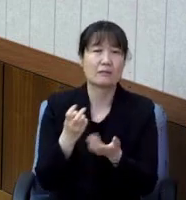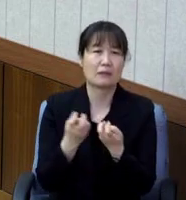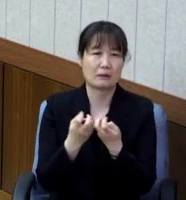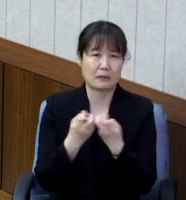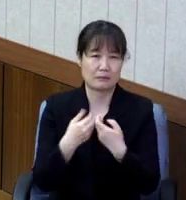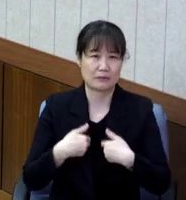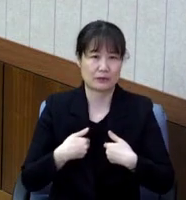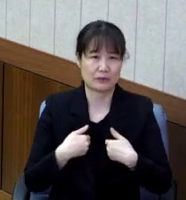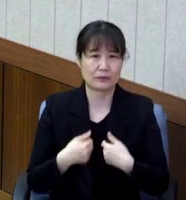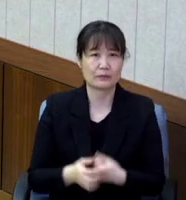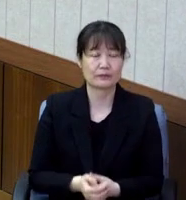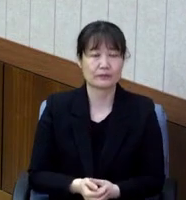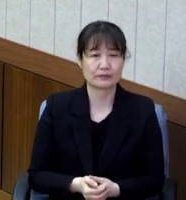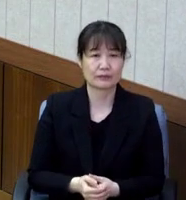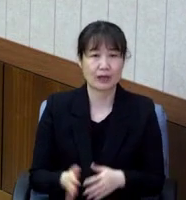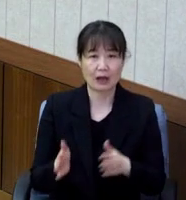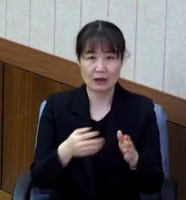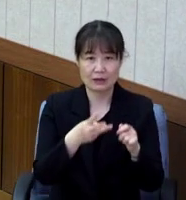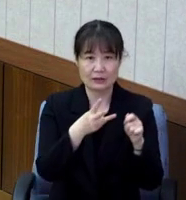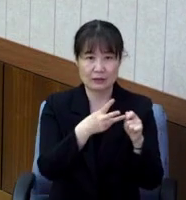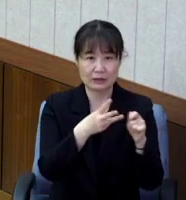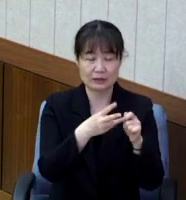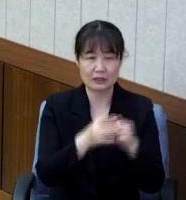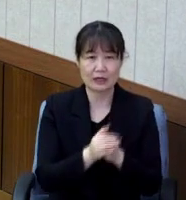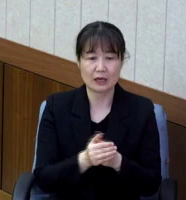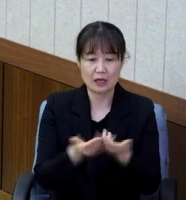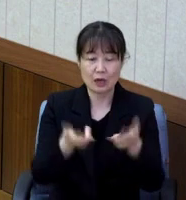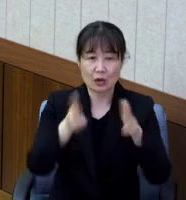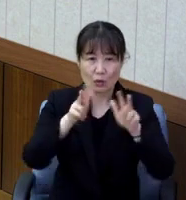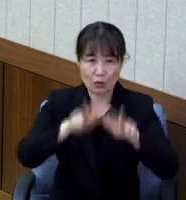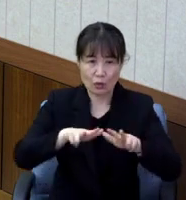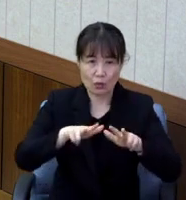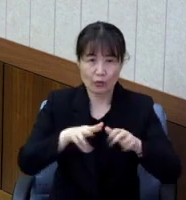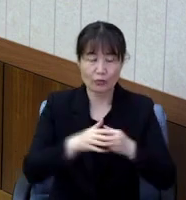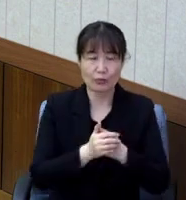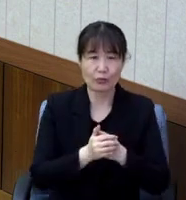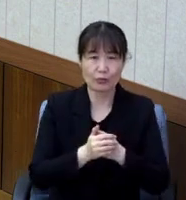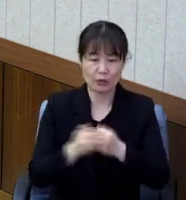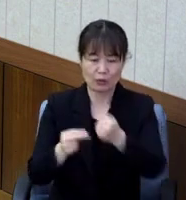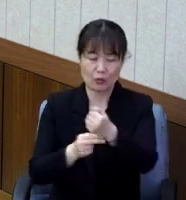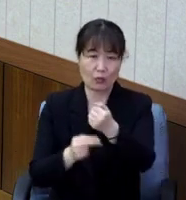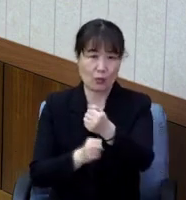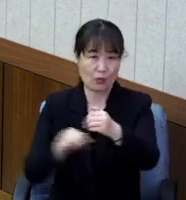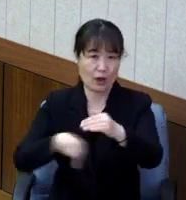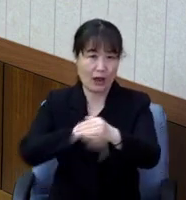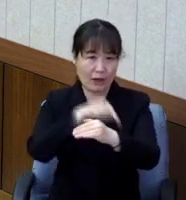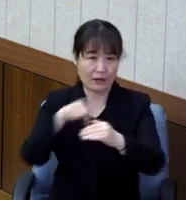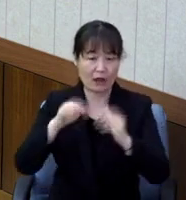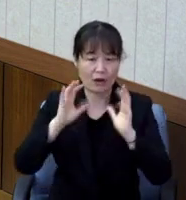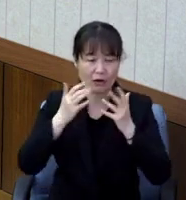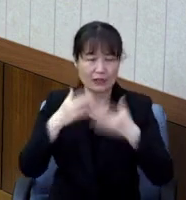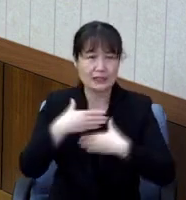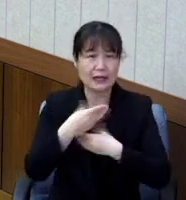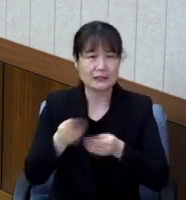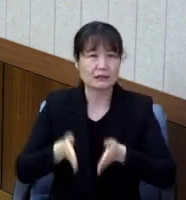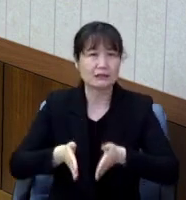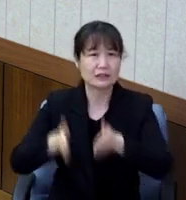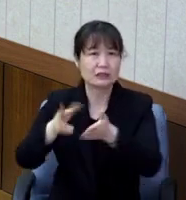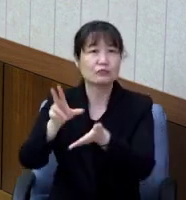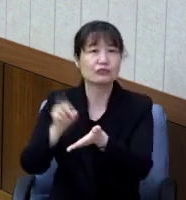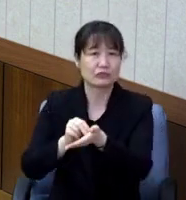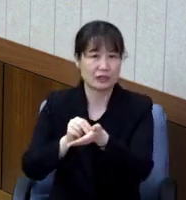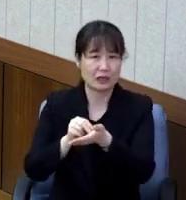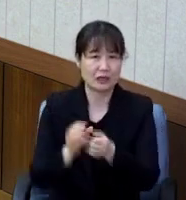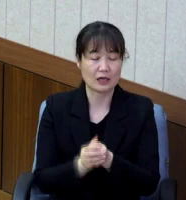필요합니다. 세 번째, 왕바우 근린공원 서강교 인근 어린이 안전길 문제입니다.